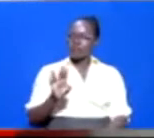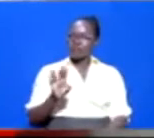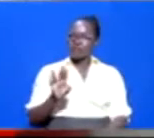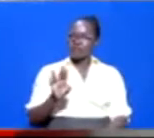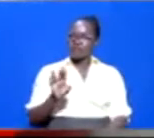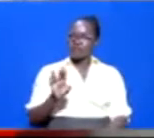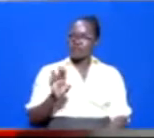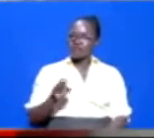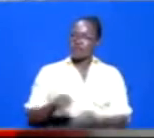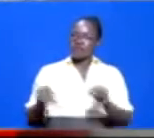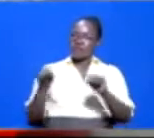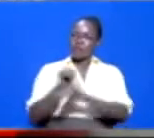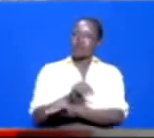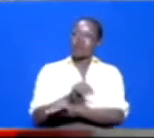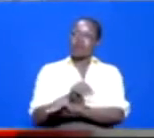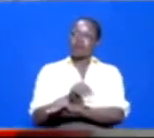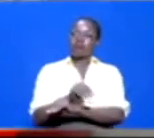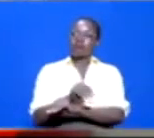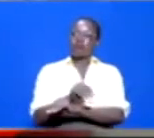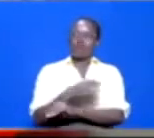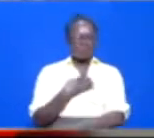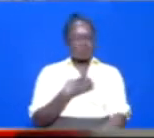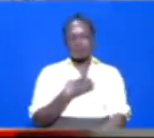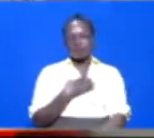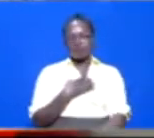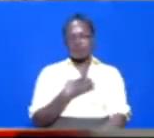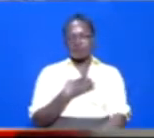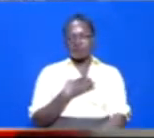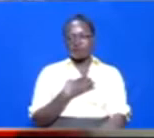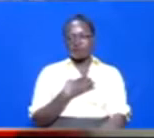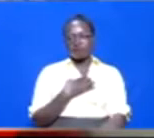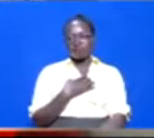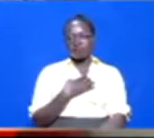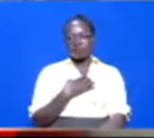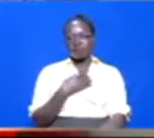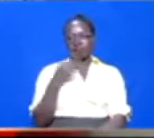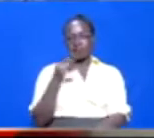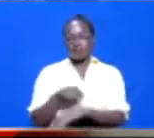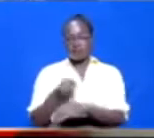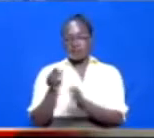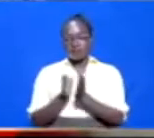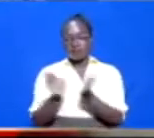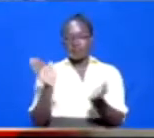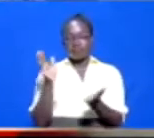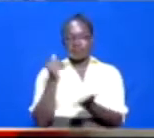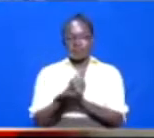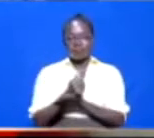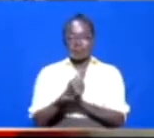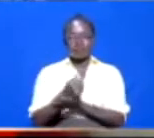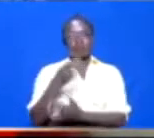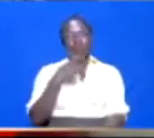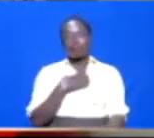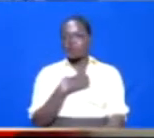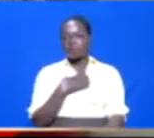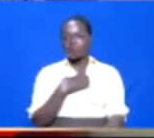replace wali resign. Aha. Na unajua ukiwa public office resignation